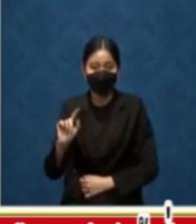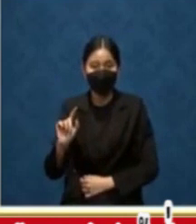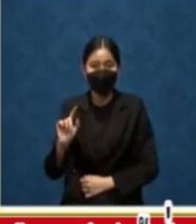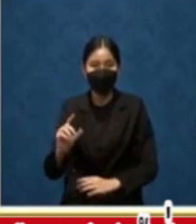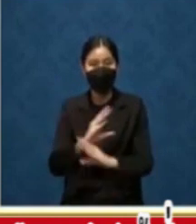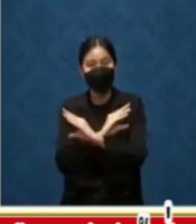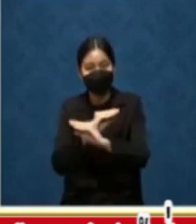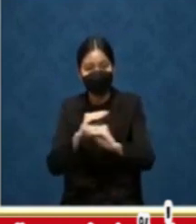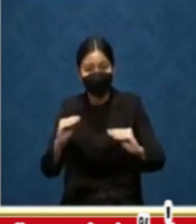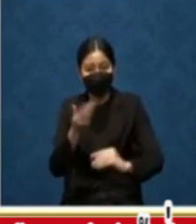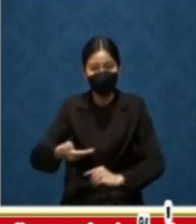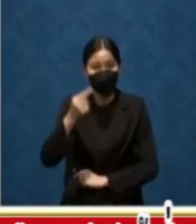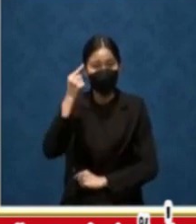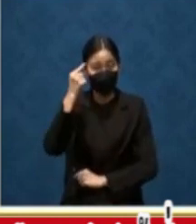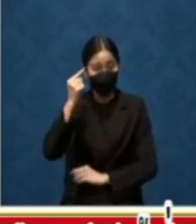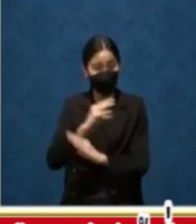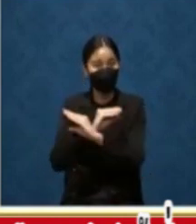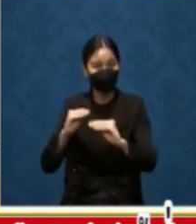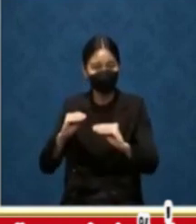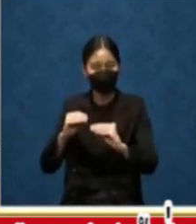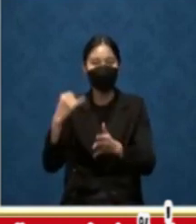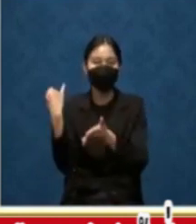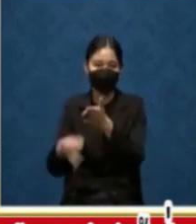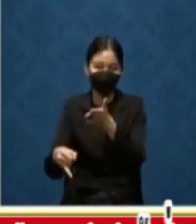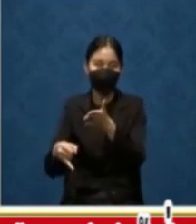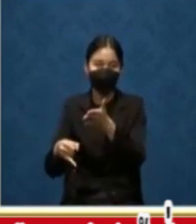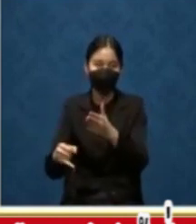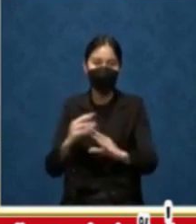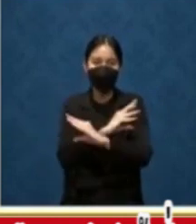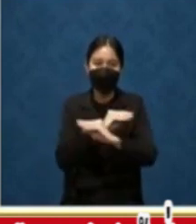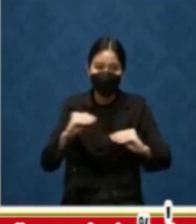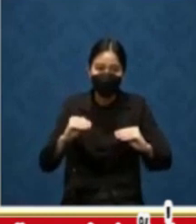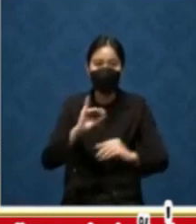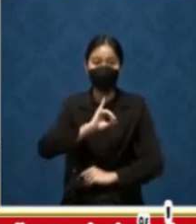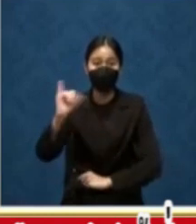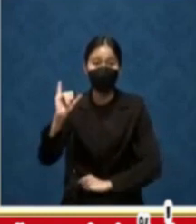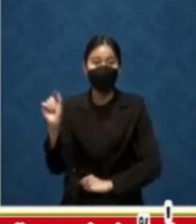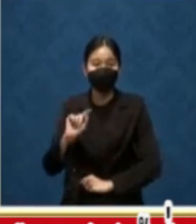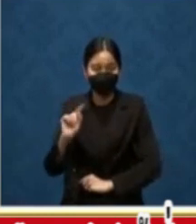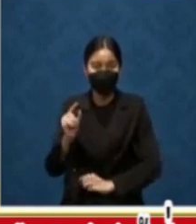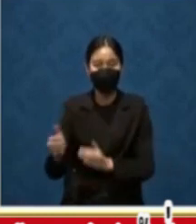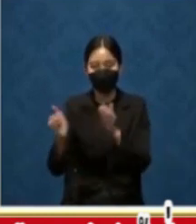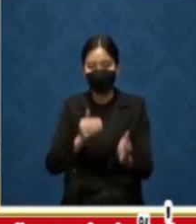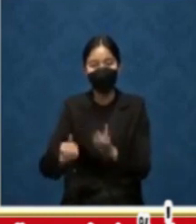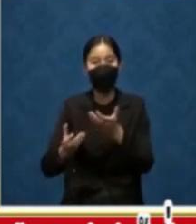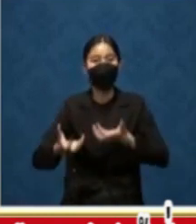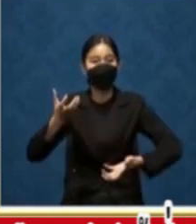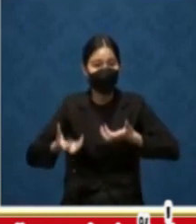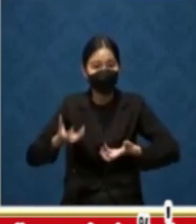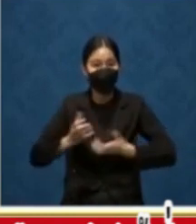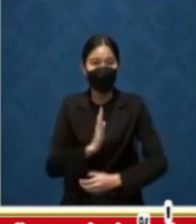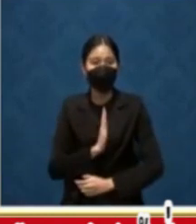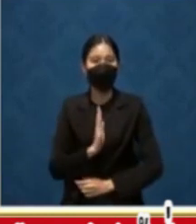ความสงบที่คุณคิดว่ามันจะสงบนี่คิดผิดความสงบที่ถูกต้องที่สุดก็คือกระบวนการ